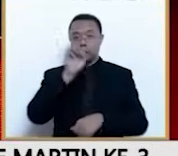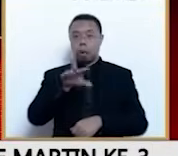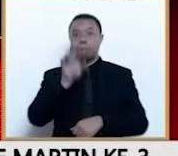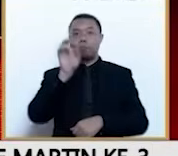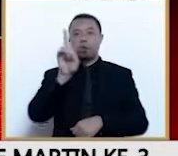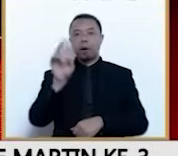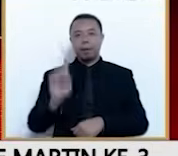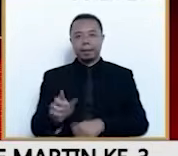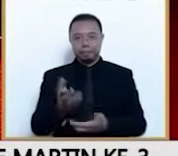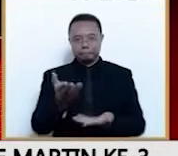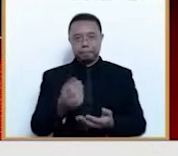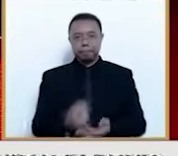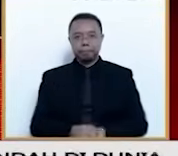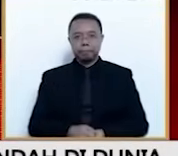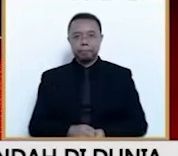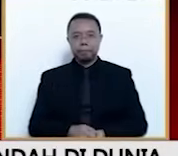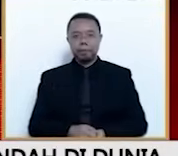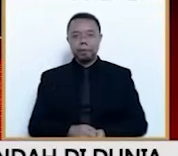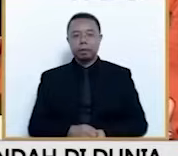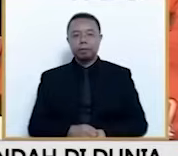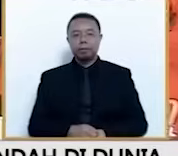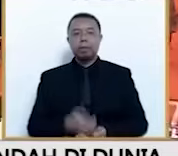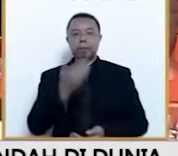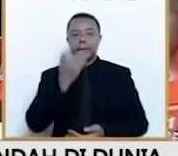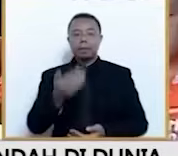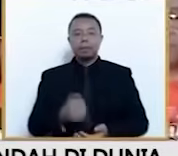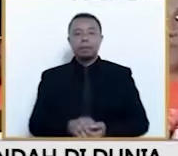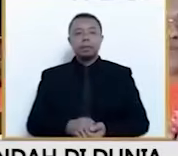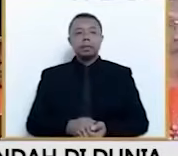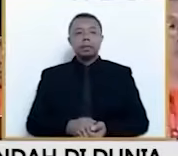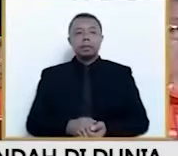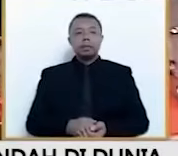2 menit sejak Bapak berbicara. Kami persilakan. Terima kasih.